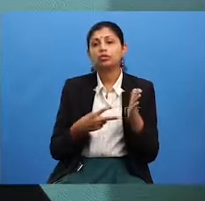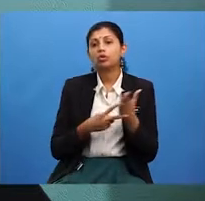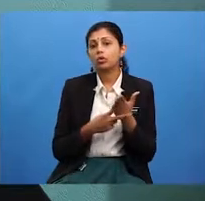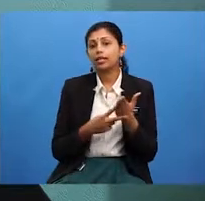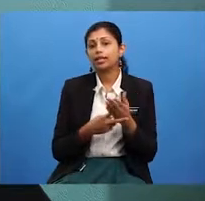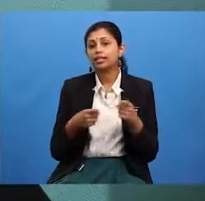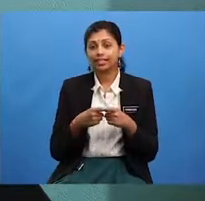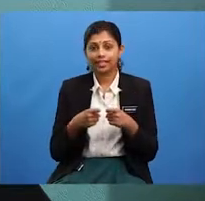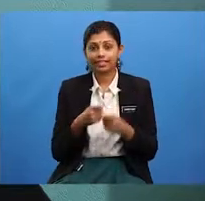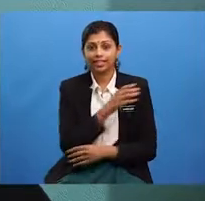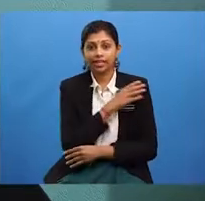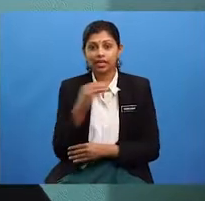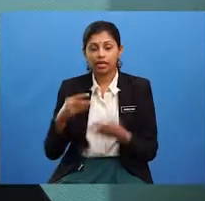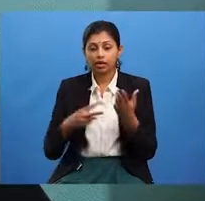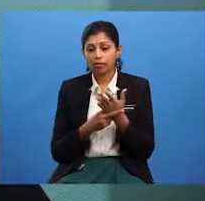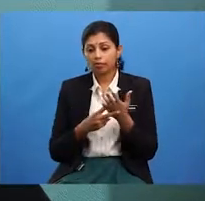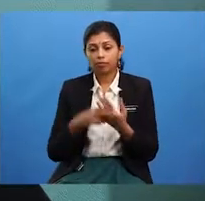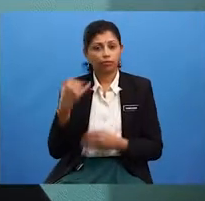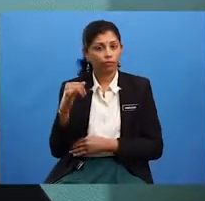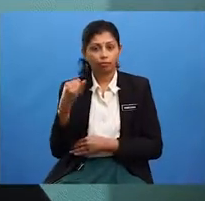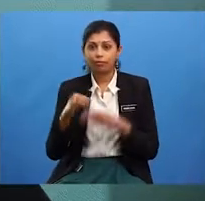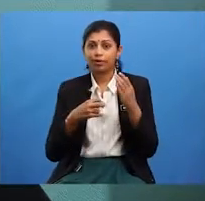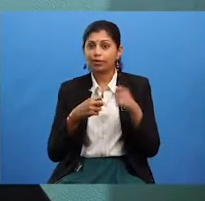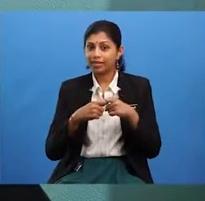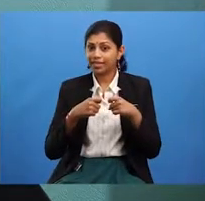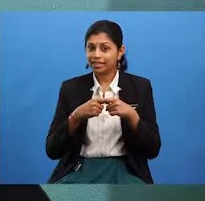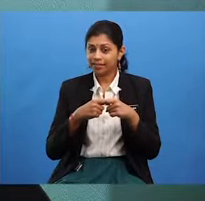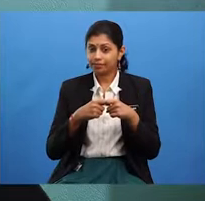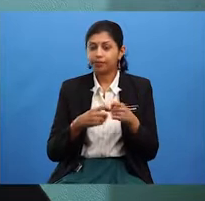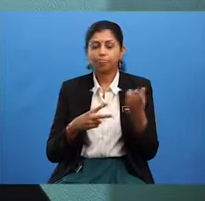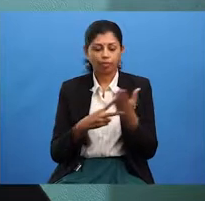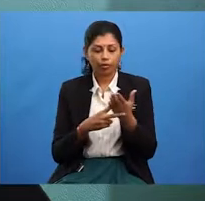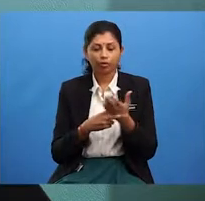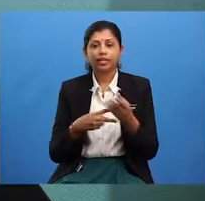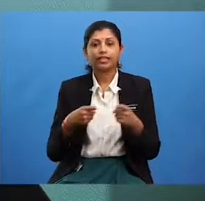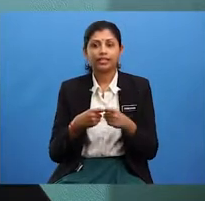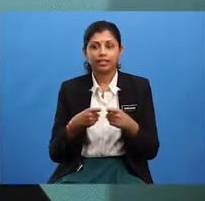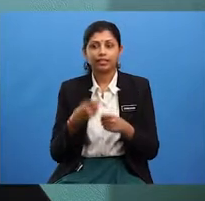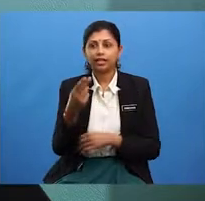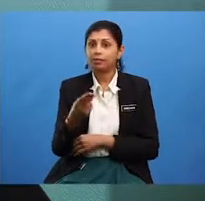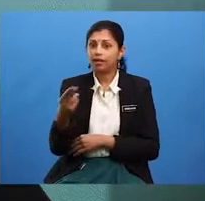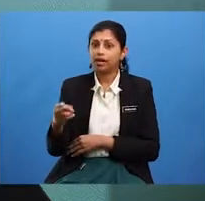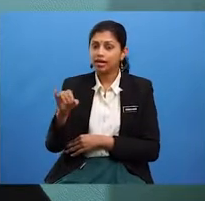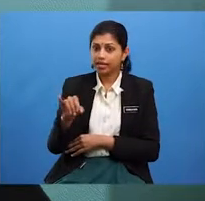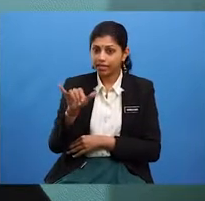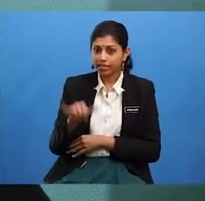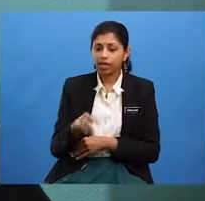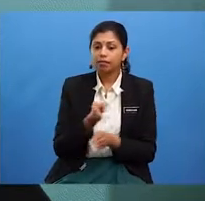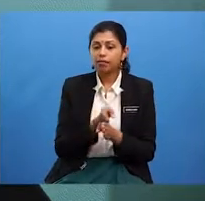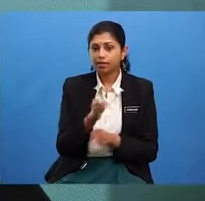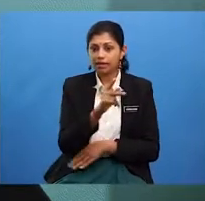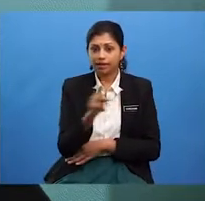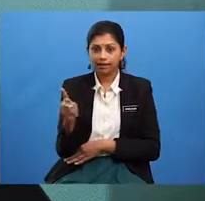konduktor elektrik dan penebat elektrik. Konduktor elektrik adalah bahan yang